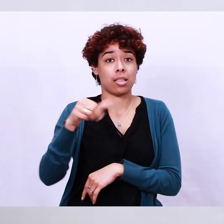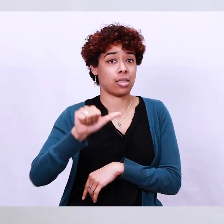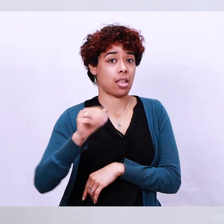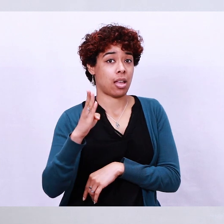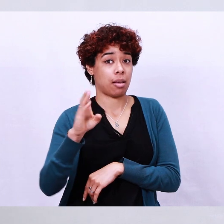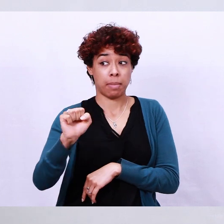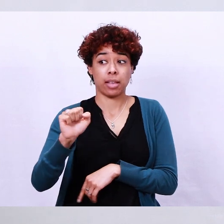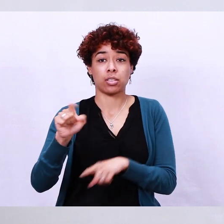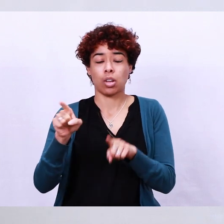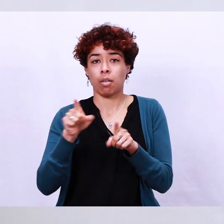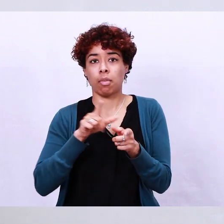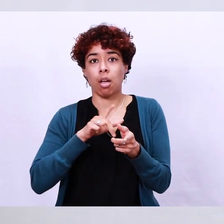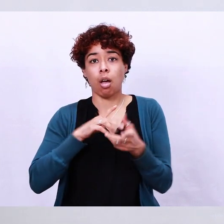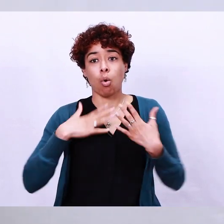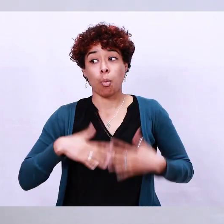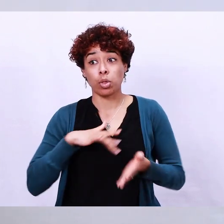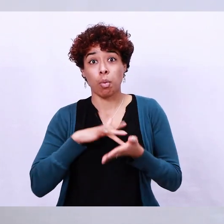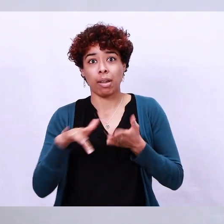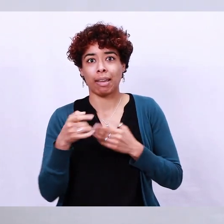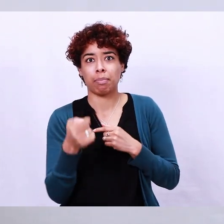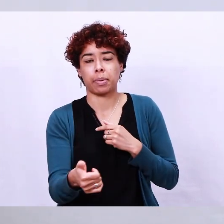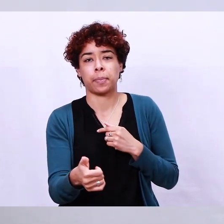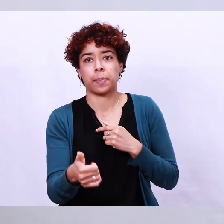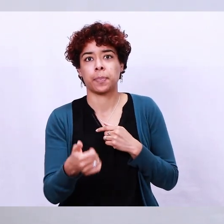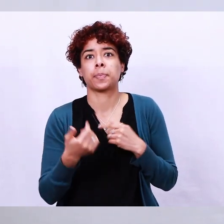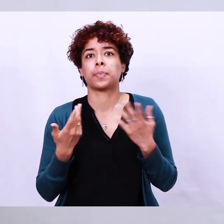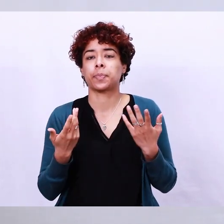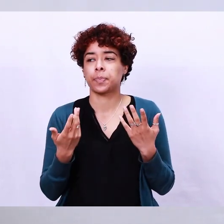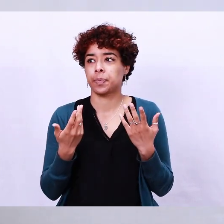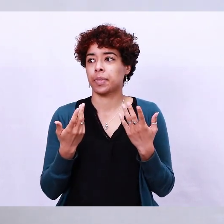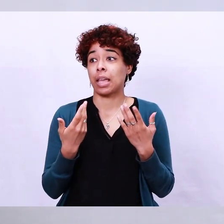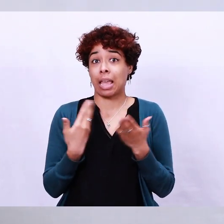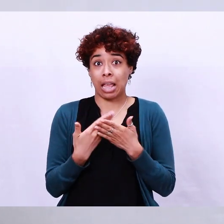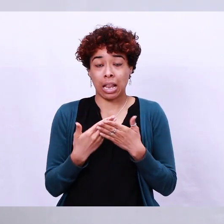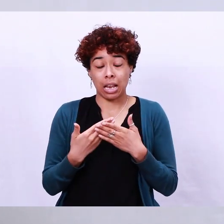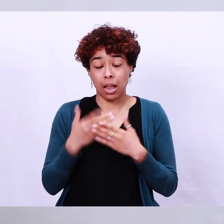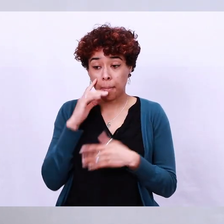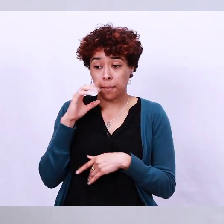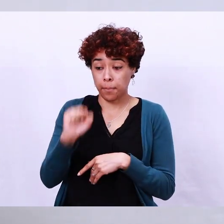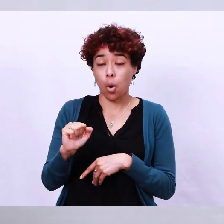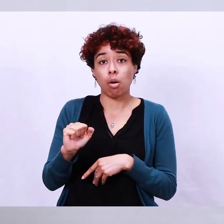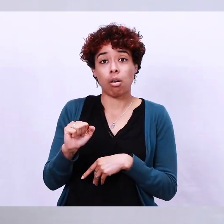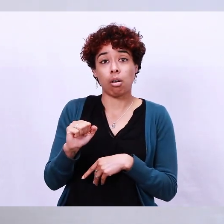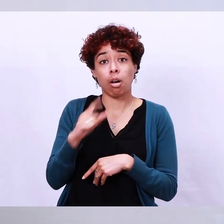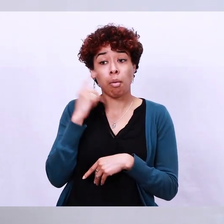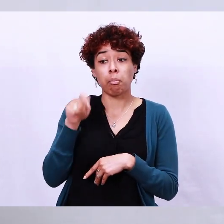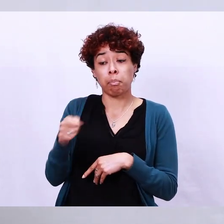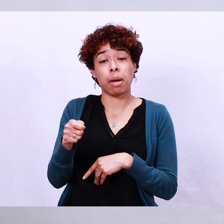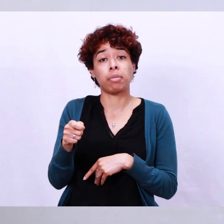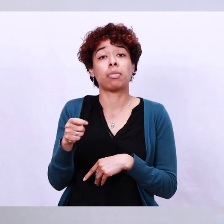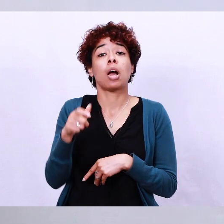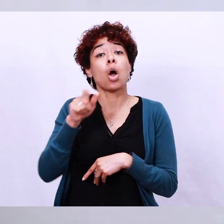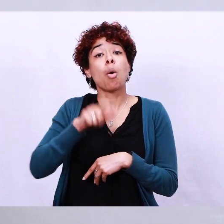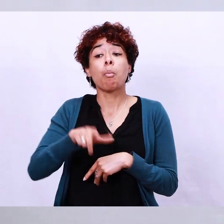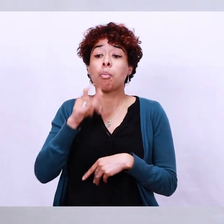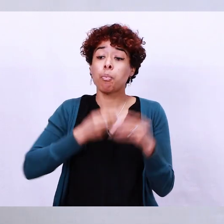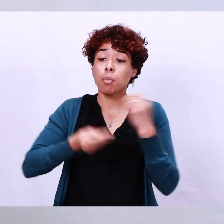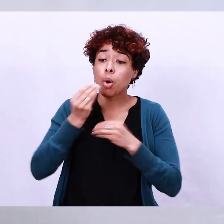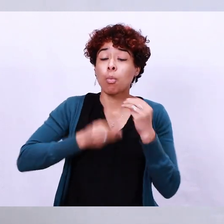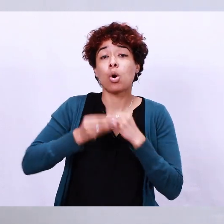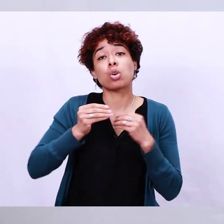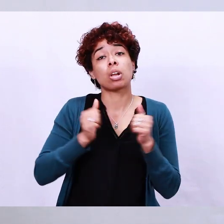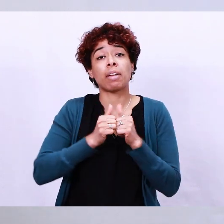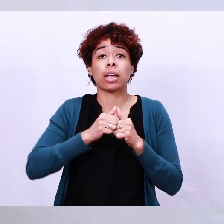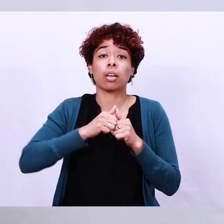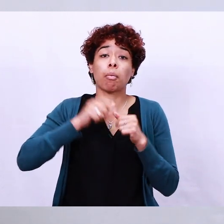leur hypocrisie. Amen. Alors on voit que dans cette situation, l'apôtre Pierre, il mange tranquillement avec les païens. Il